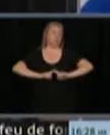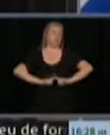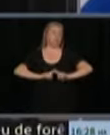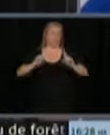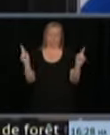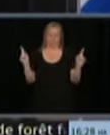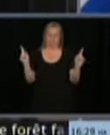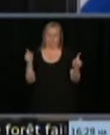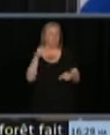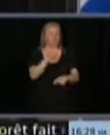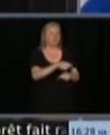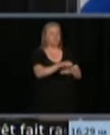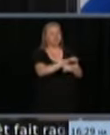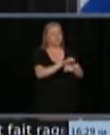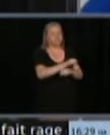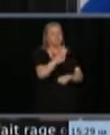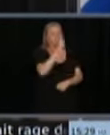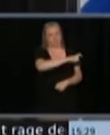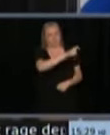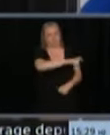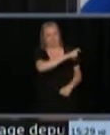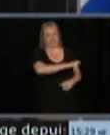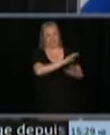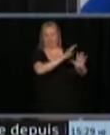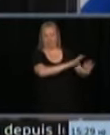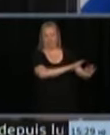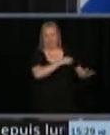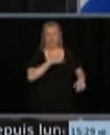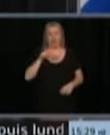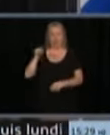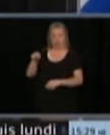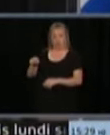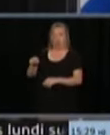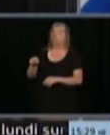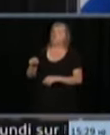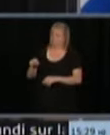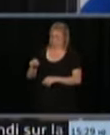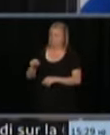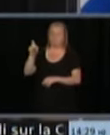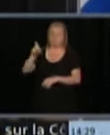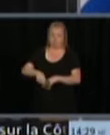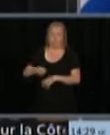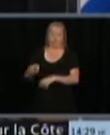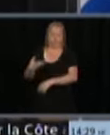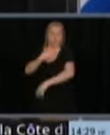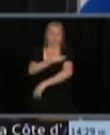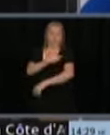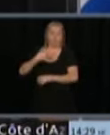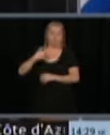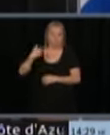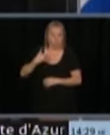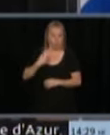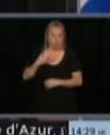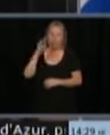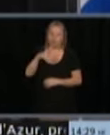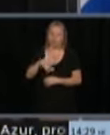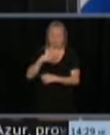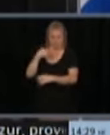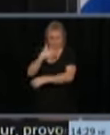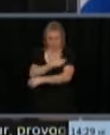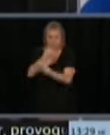vacciner, puis en plus, sinon, tu ne peux pas travailler. Fait que moi, je pense qu'il y a toute une différence entre les deux.